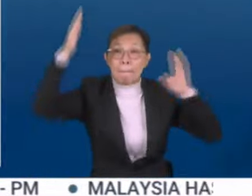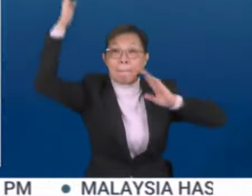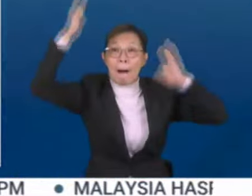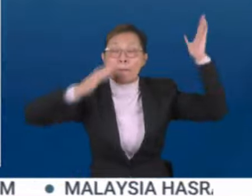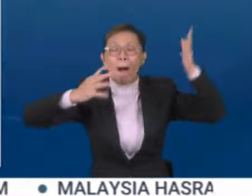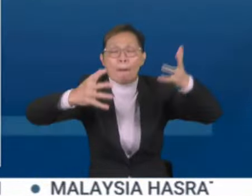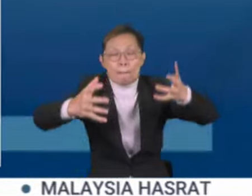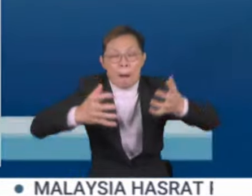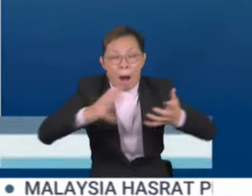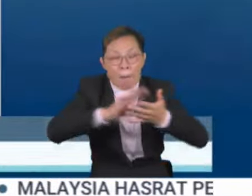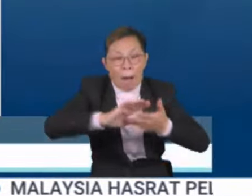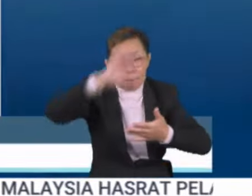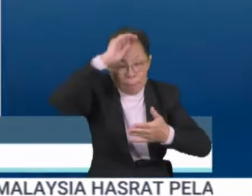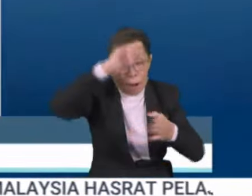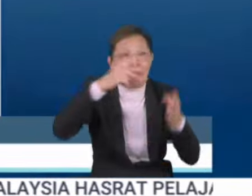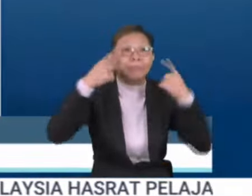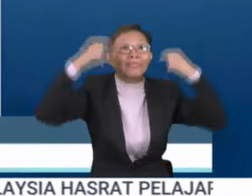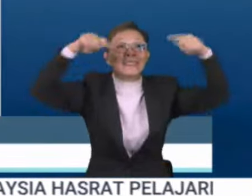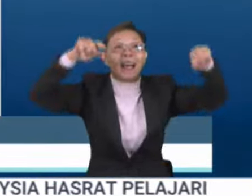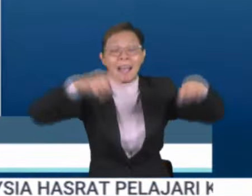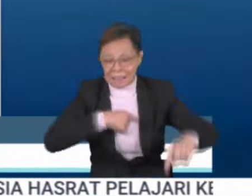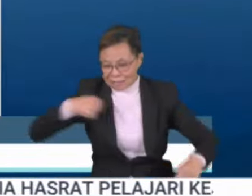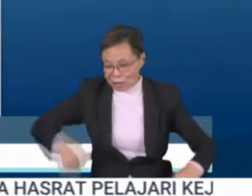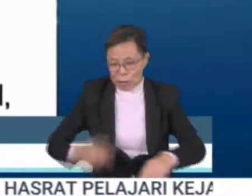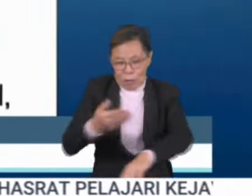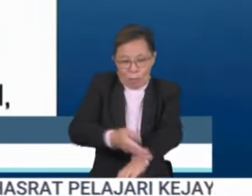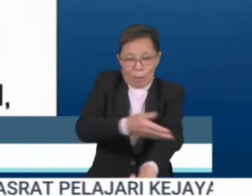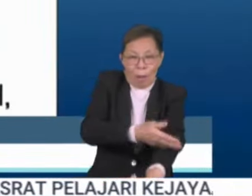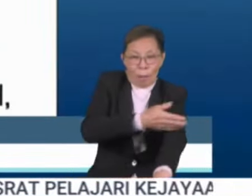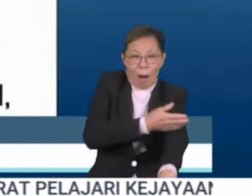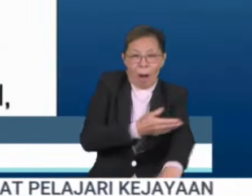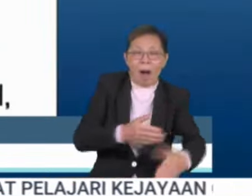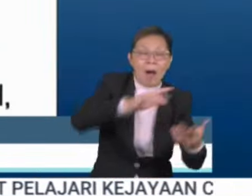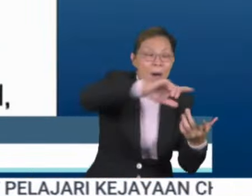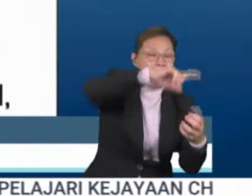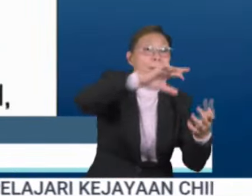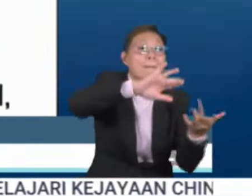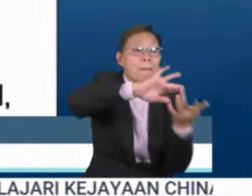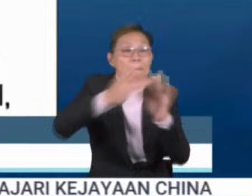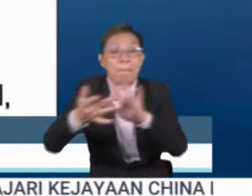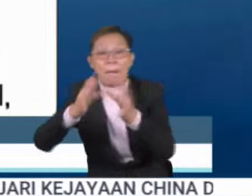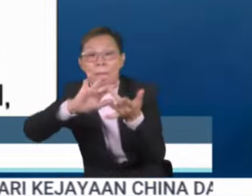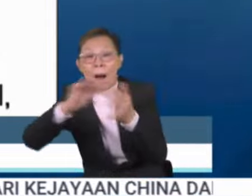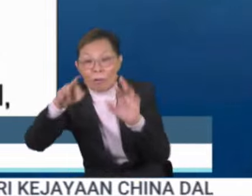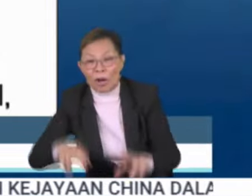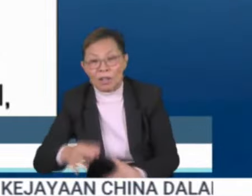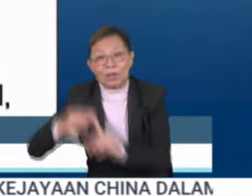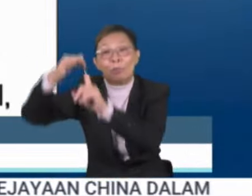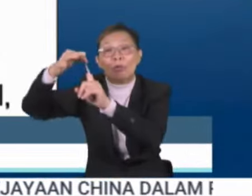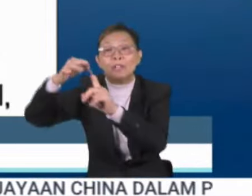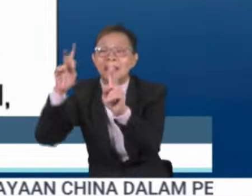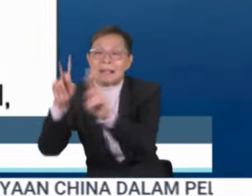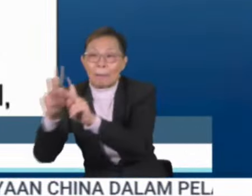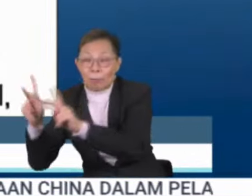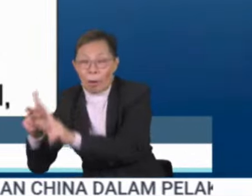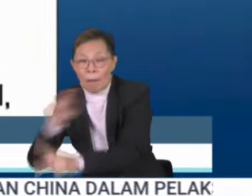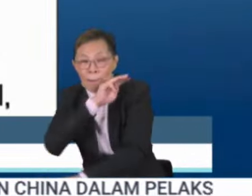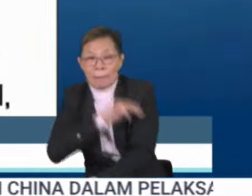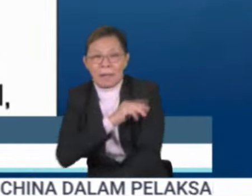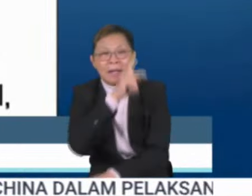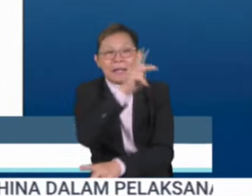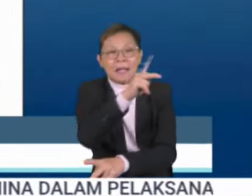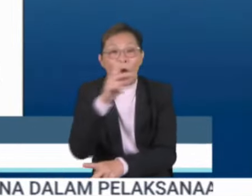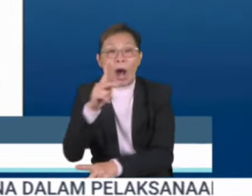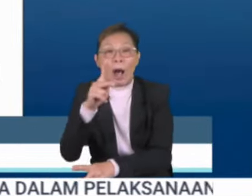Malaysia berhasrat mempelajari kejayaan China dalam meningkatkan kesaling hubungan rakyat terutama di kawasan pedalaman. Menteri